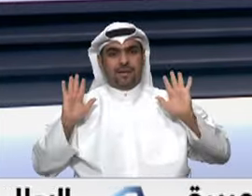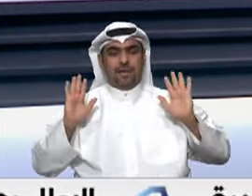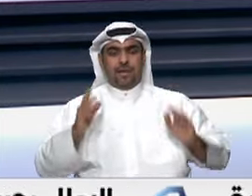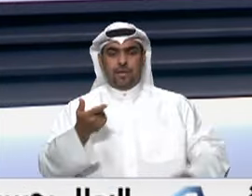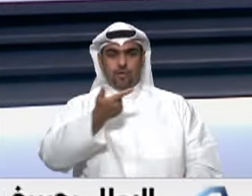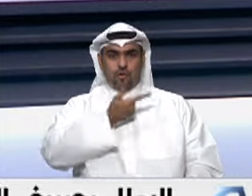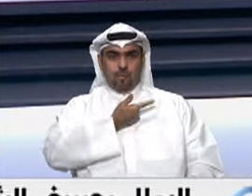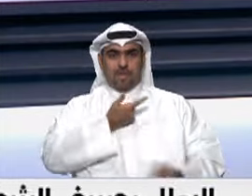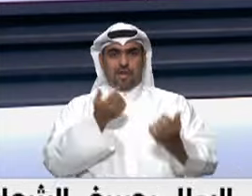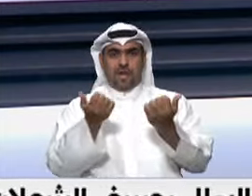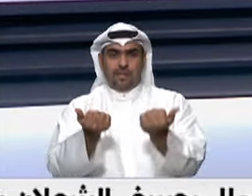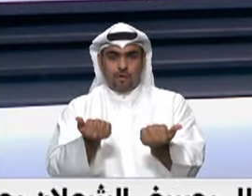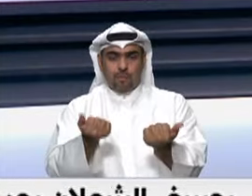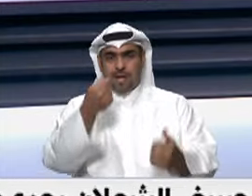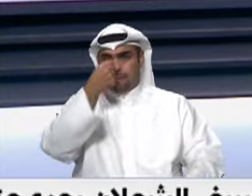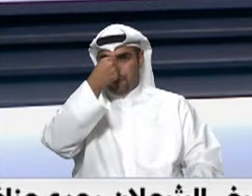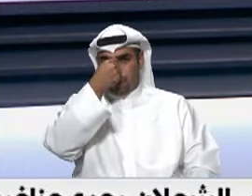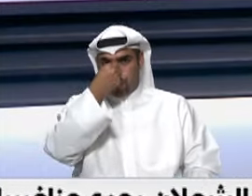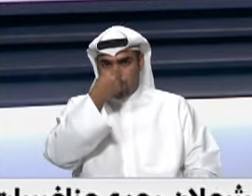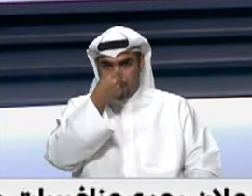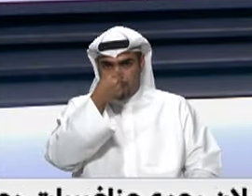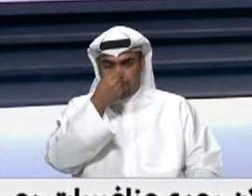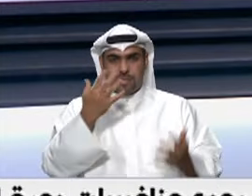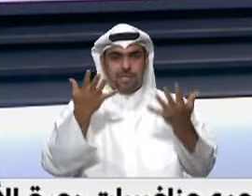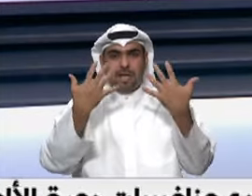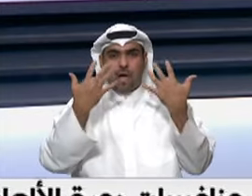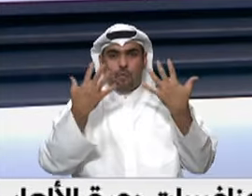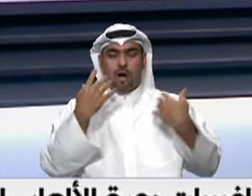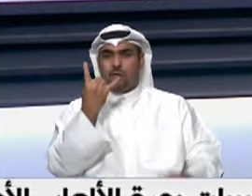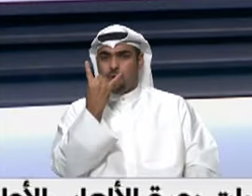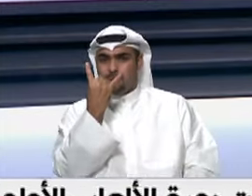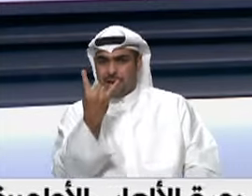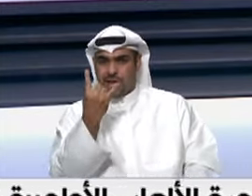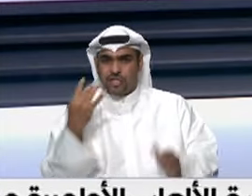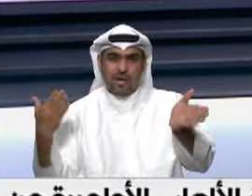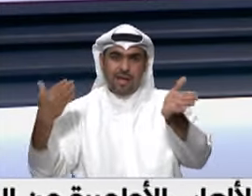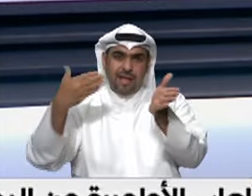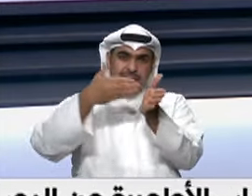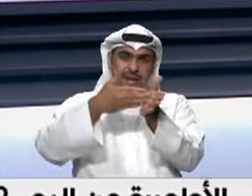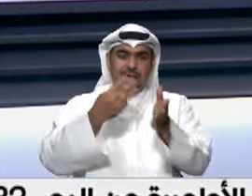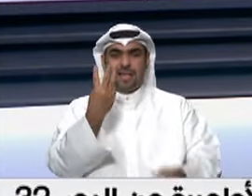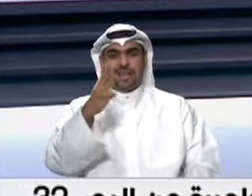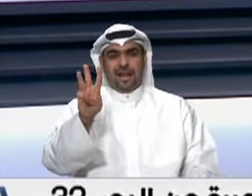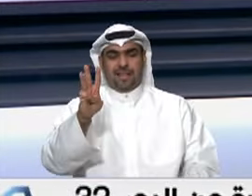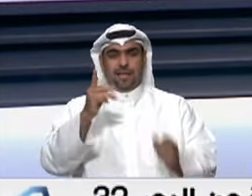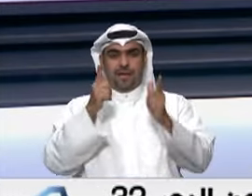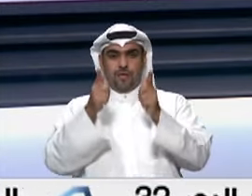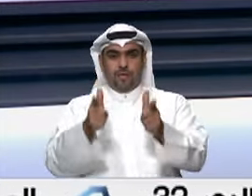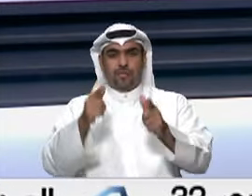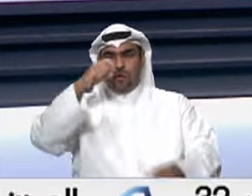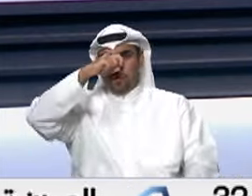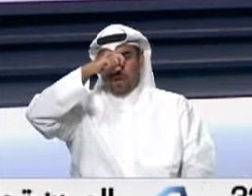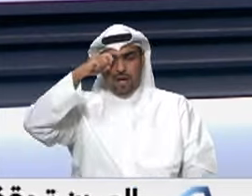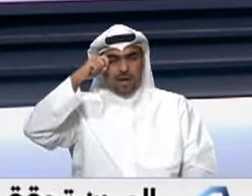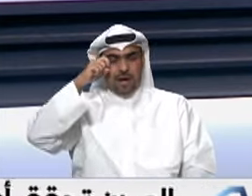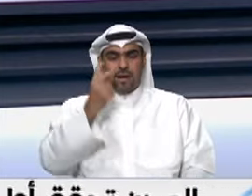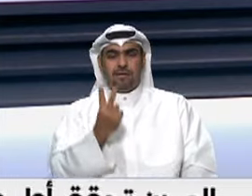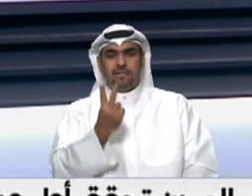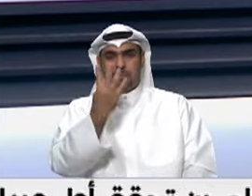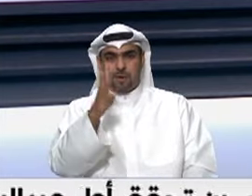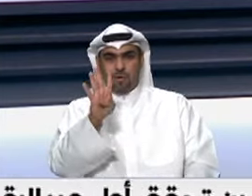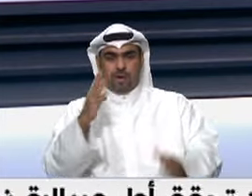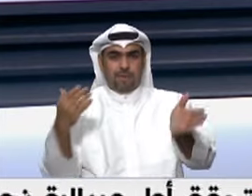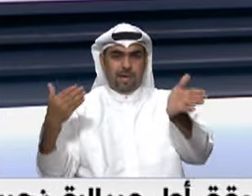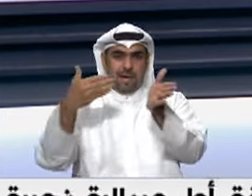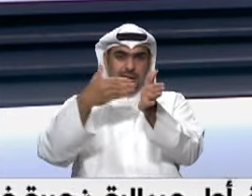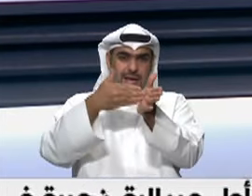إن شاء الله الرياح من 10 إلى 30 كيلومتر في الساعة. درجات الحرارة العظمى تتراوح من 47 إلى 49،